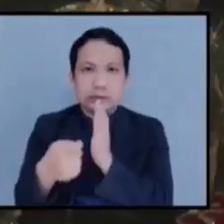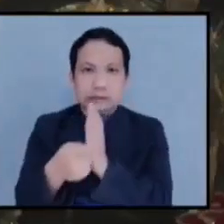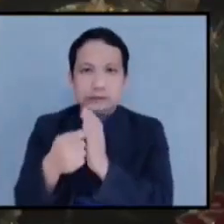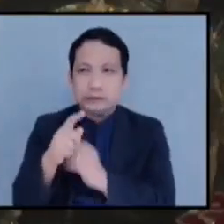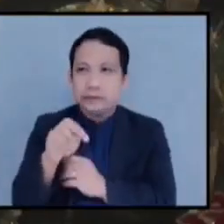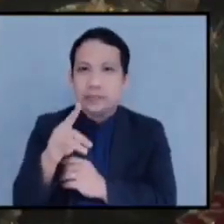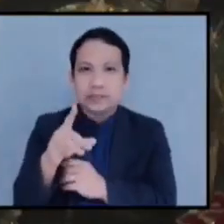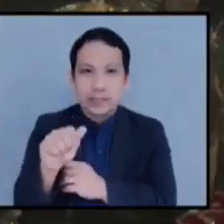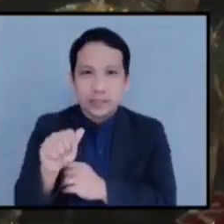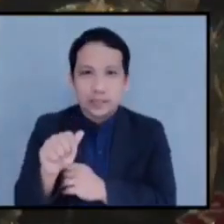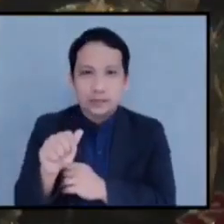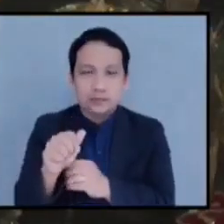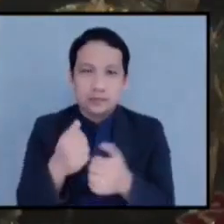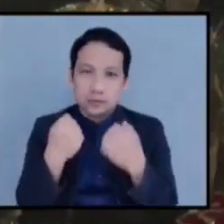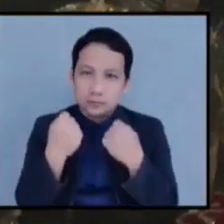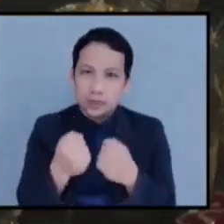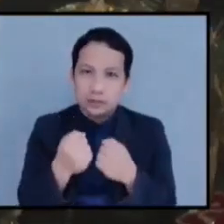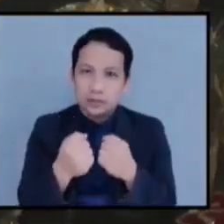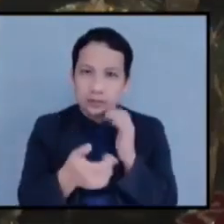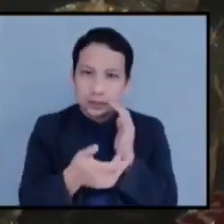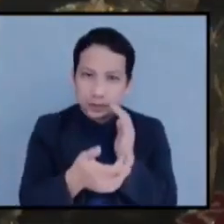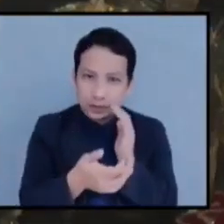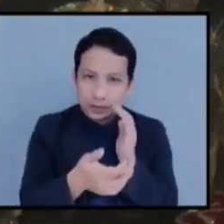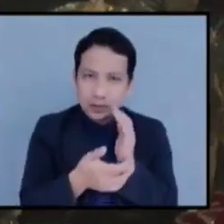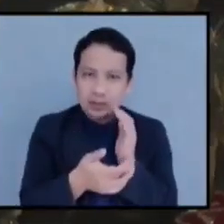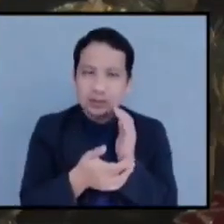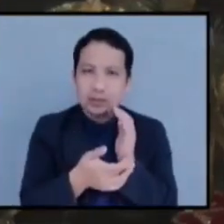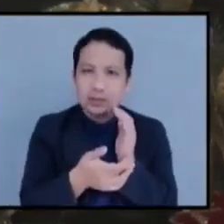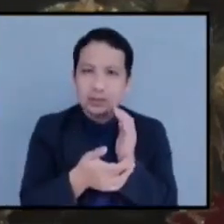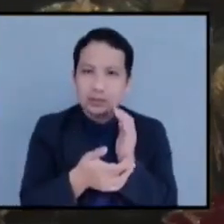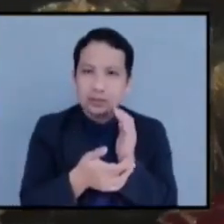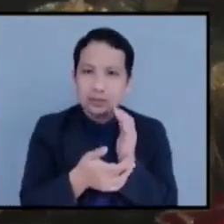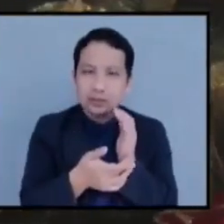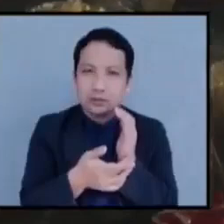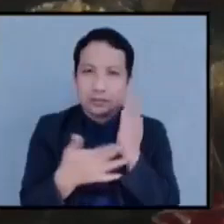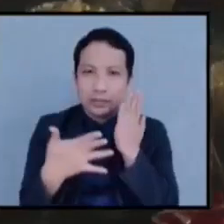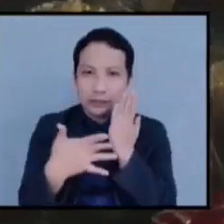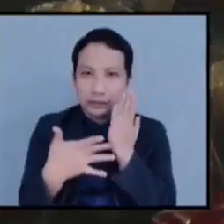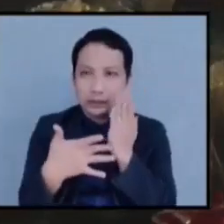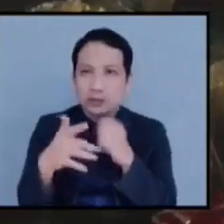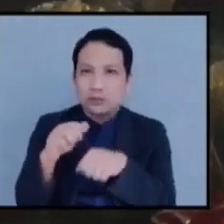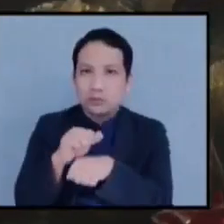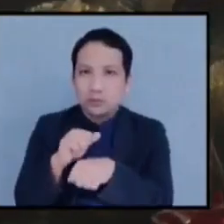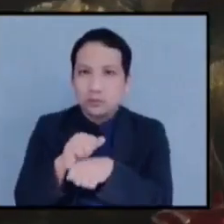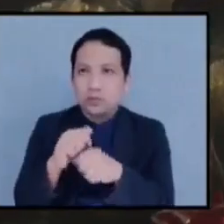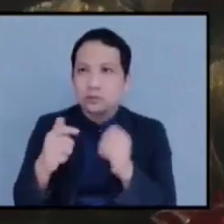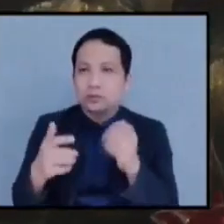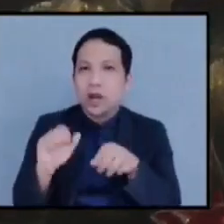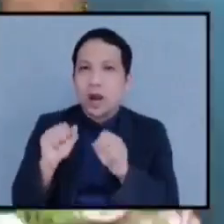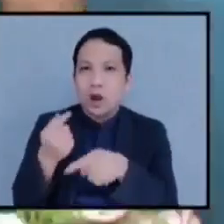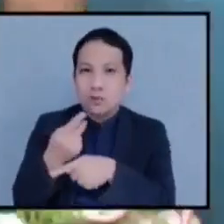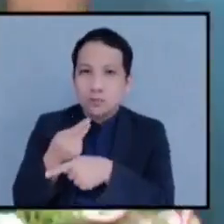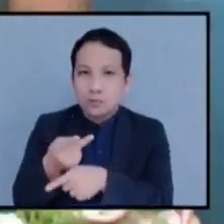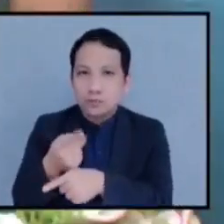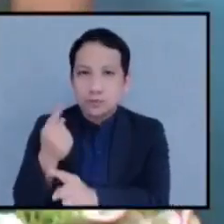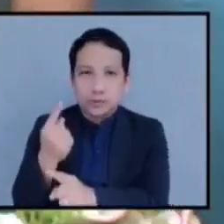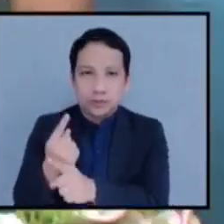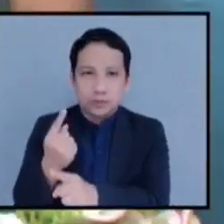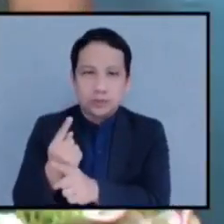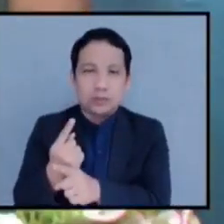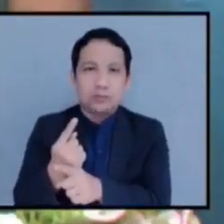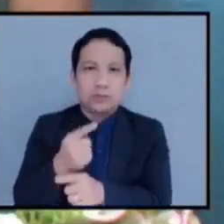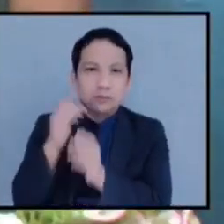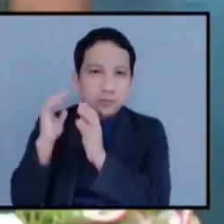yung kakayahan ng mga technical na aspeto okay. ng ating mga magsasaka, paano mag-produce proper way ng coconut